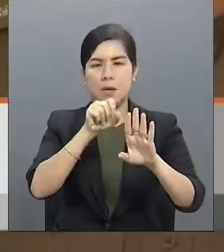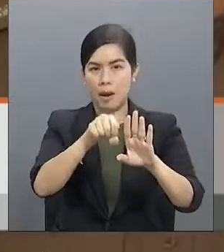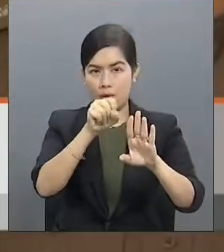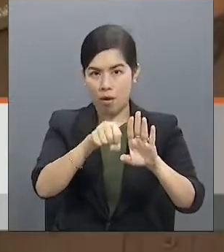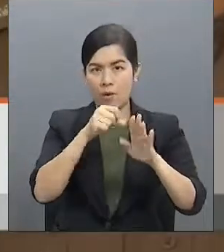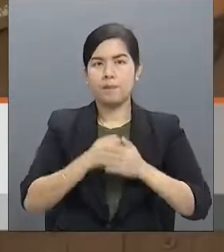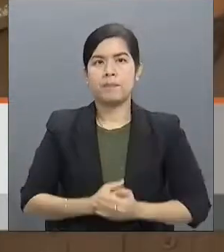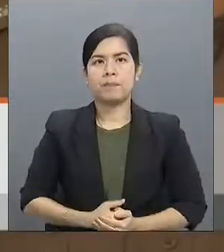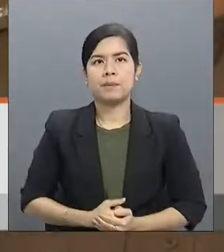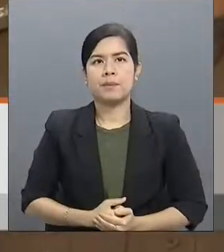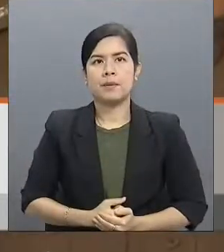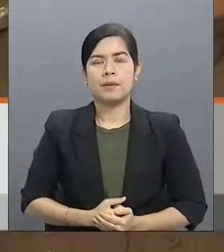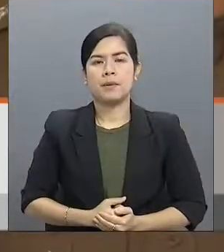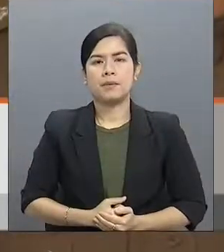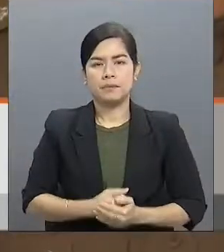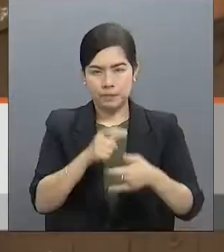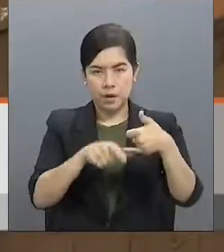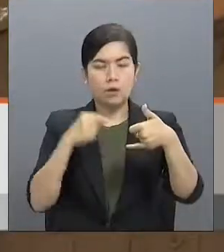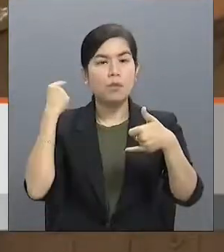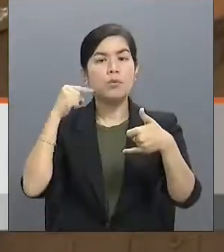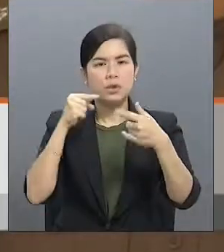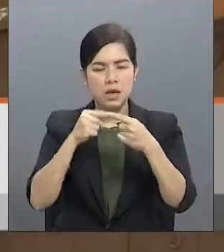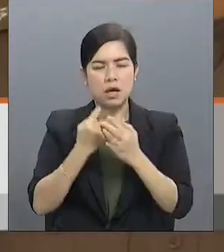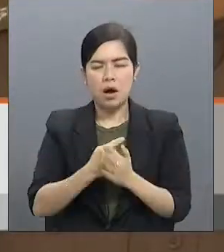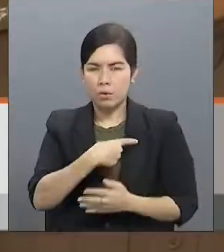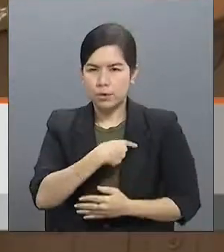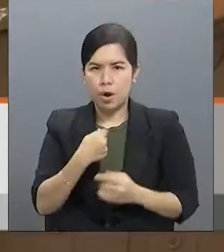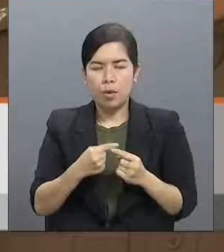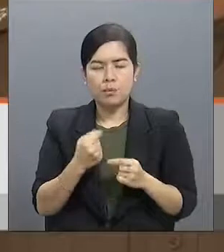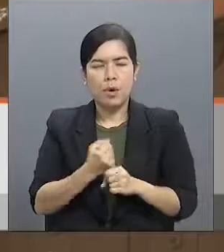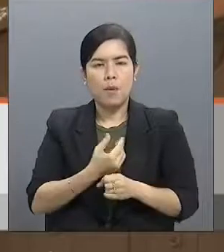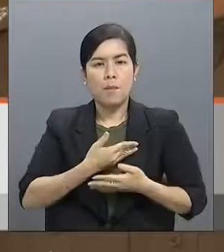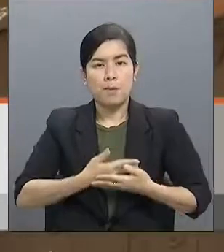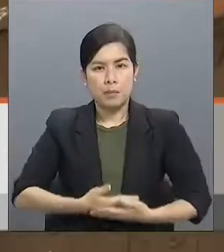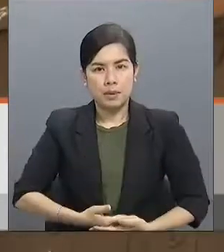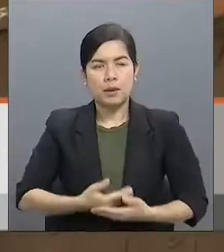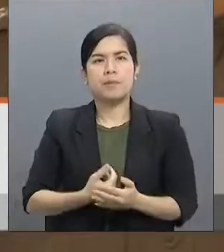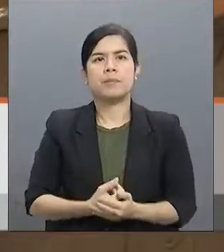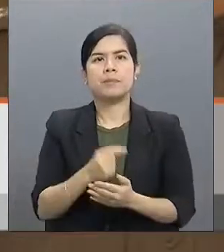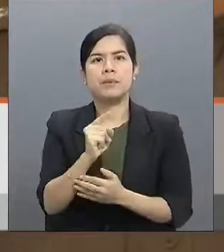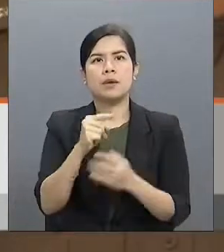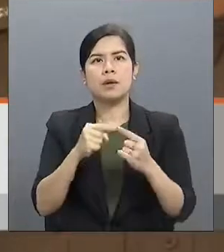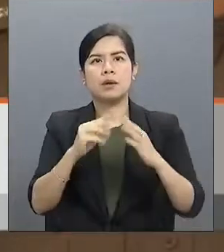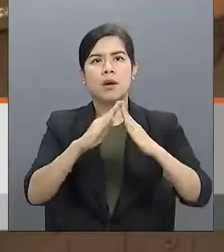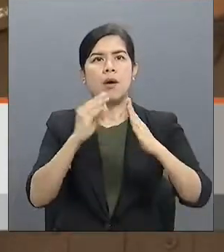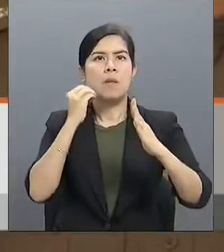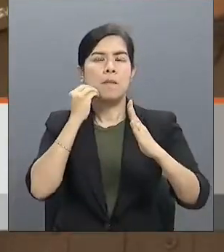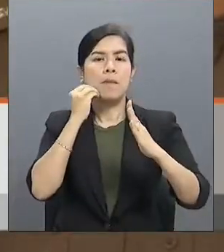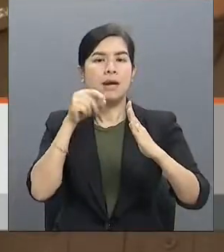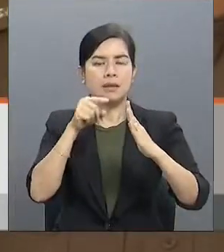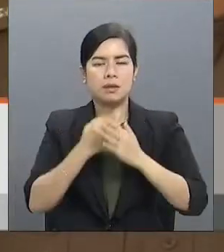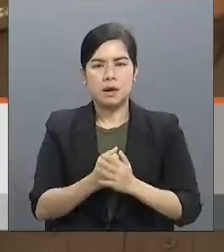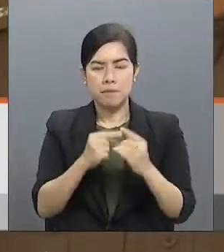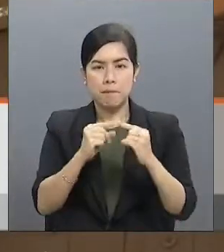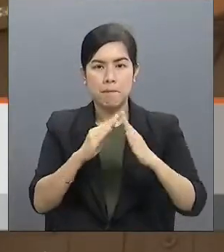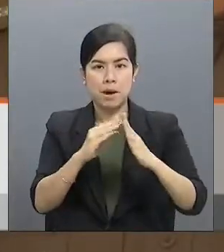วสูงแล้วก็ท่านก็มาปฏิบัติธรรมอยู่นะครับก็เคาะหลายรอบจนผู้เสียชีวิตไม่ยอมเปิดเข้าไปด้านข้างไปเคาะด้านข้